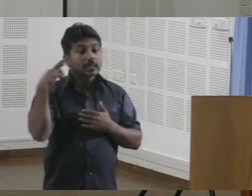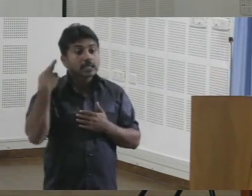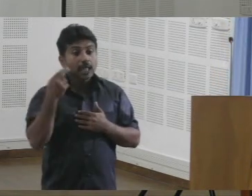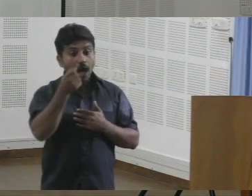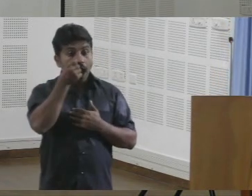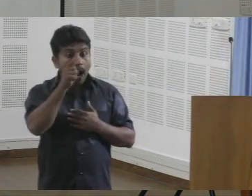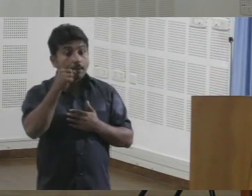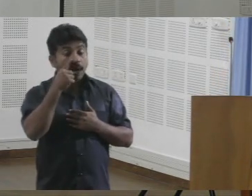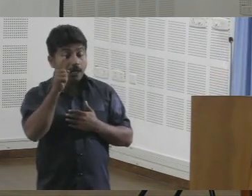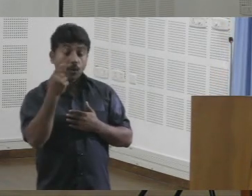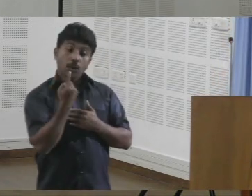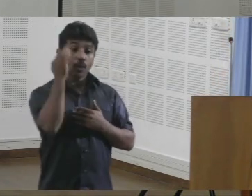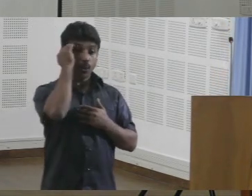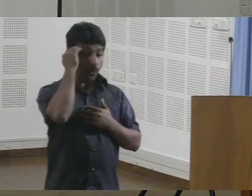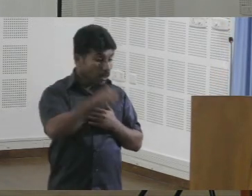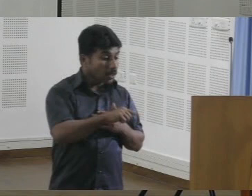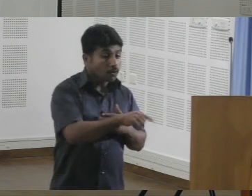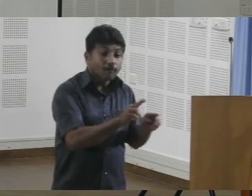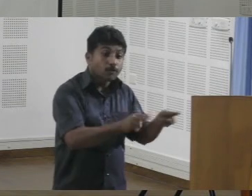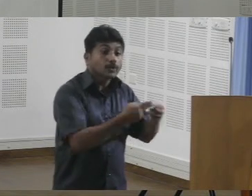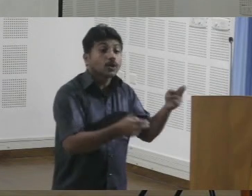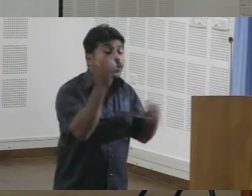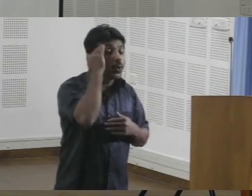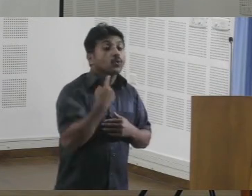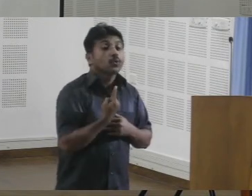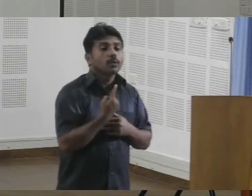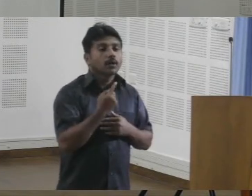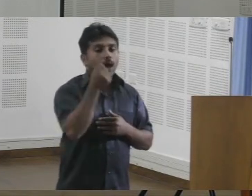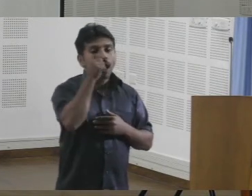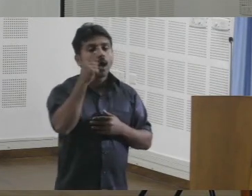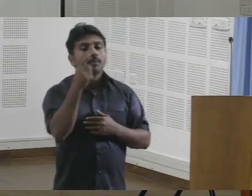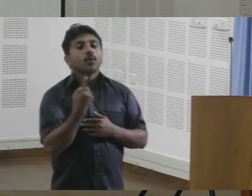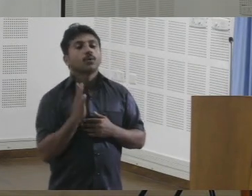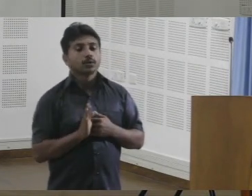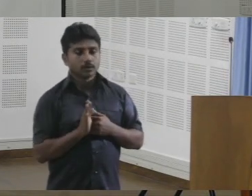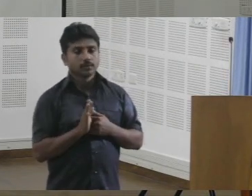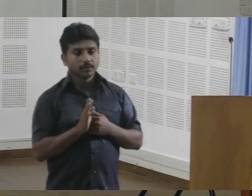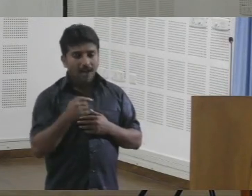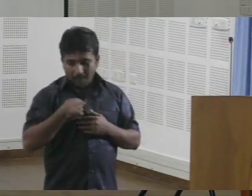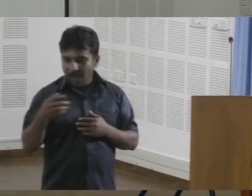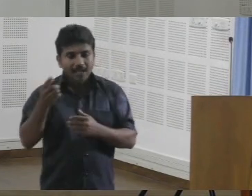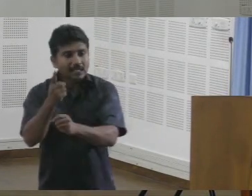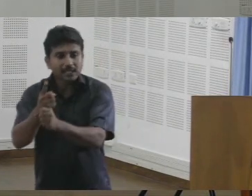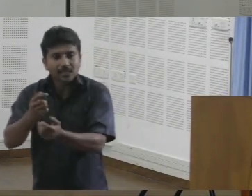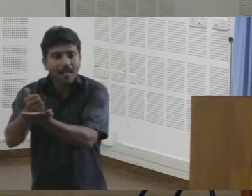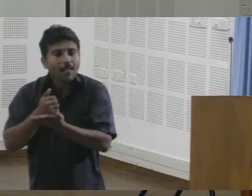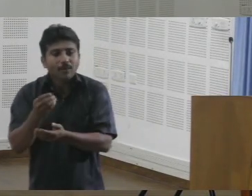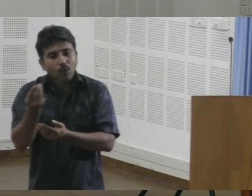എല്ലാവരെക്കാളും നന്നായിട്ട് അറിയാൻ പറ്റുന്നത്. അതുകൊണ്ട് നമ്മൾ തന്നെയാണ് ഏറ്റവും കൂടുതൽ മുൻകൈയെടുത്ത് മുന്നോട്ട് വരേണ്ടത്.